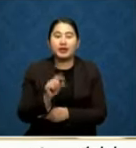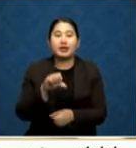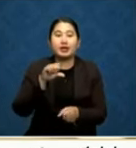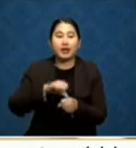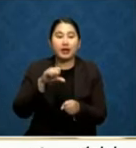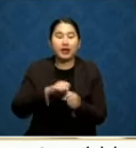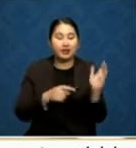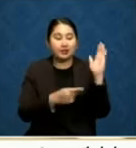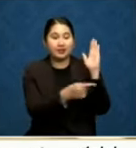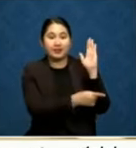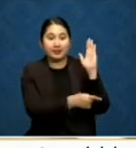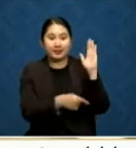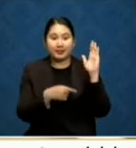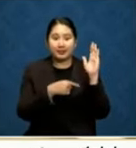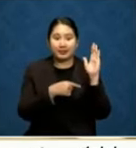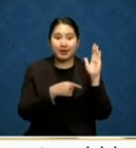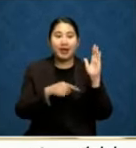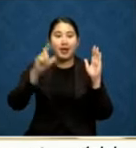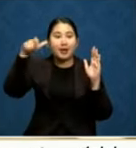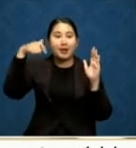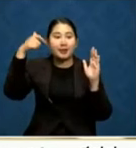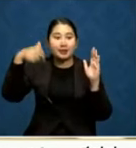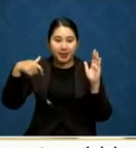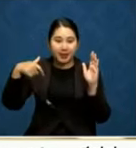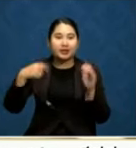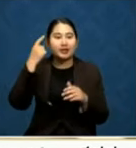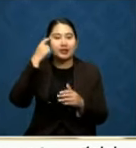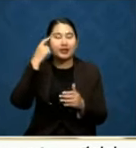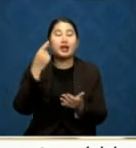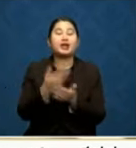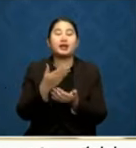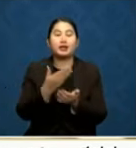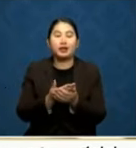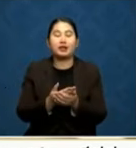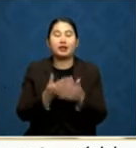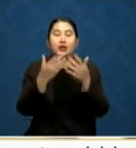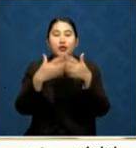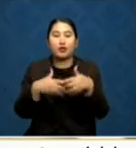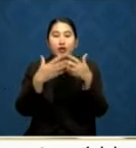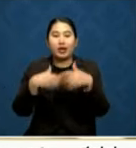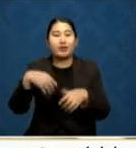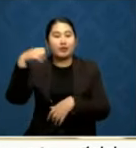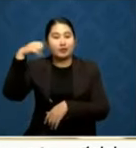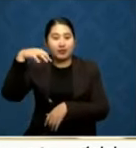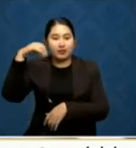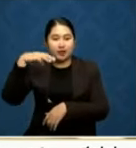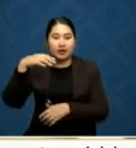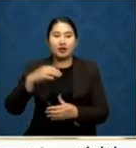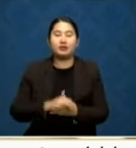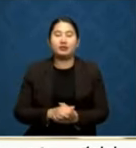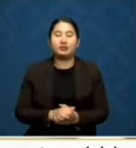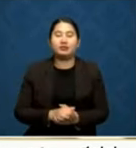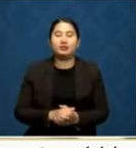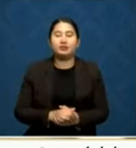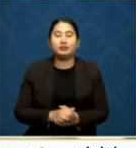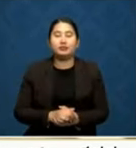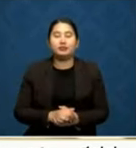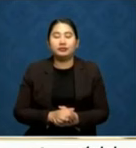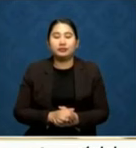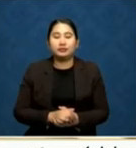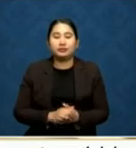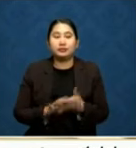ารอ่าไทยและการจัภามาไปคิเป็ต้นทุนการผลิไฟฟ้านอกจากนั้นยัง